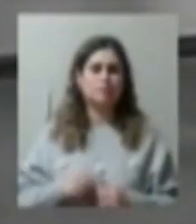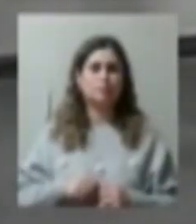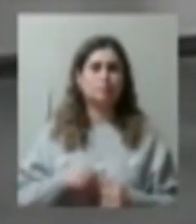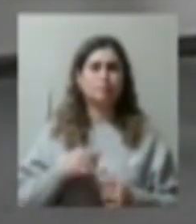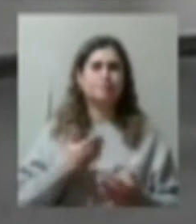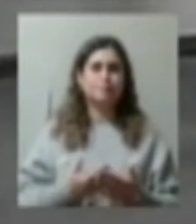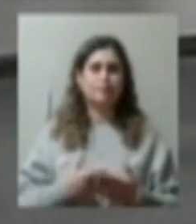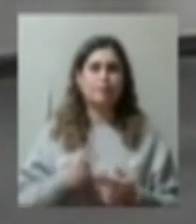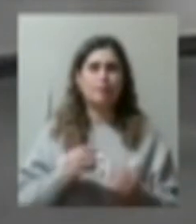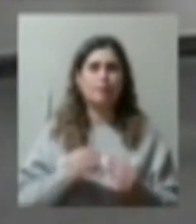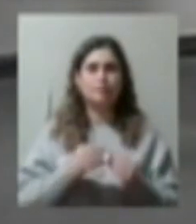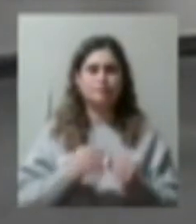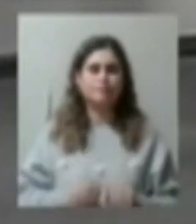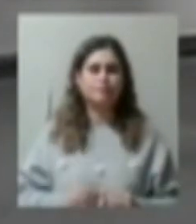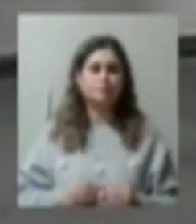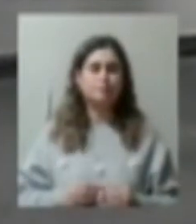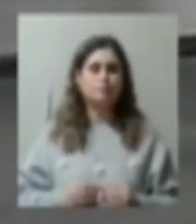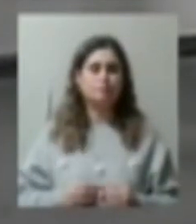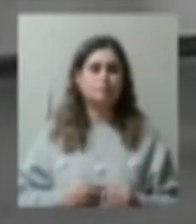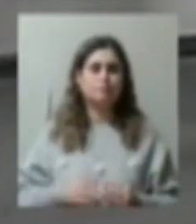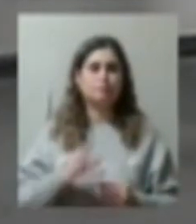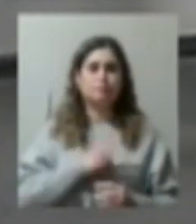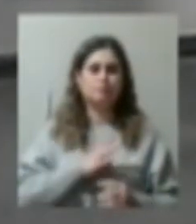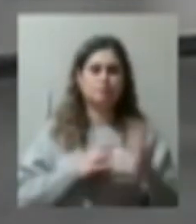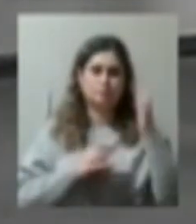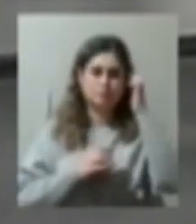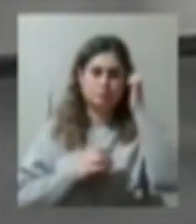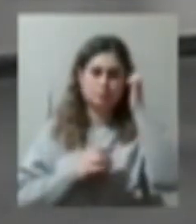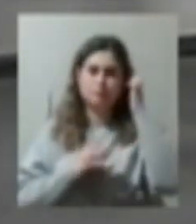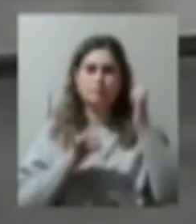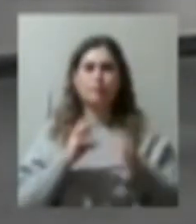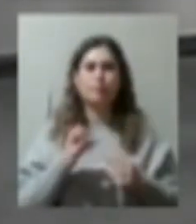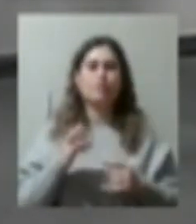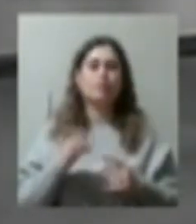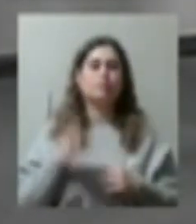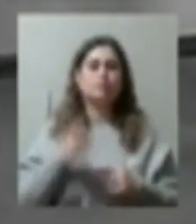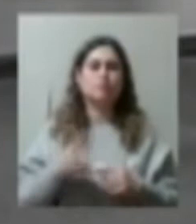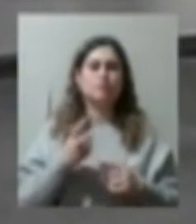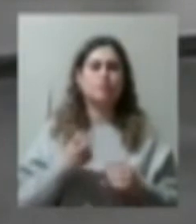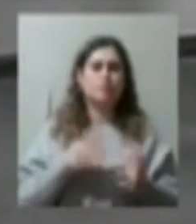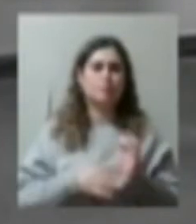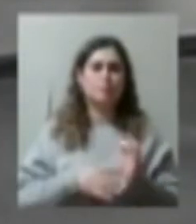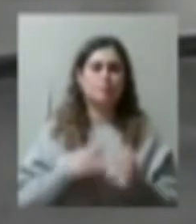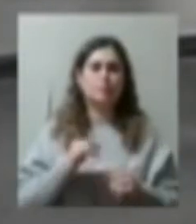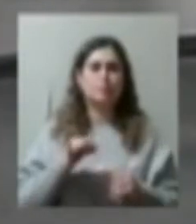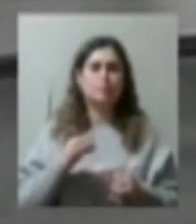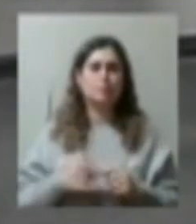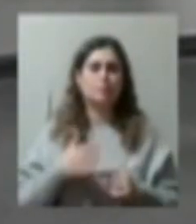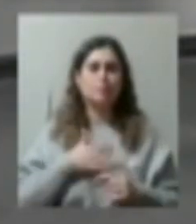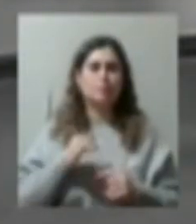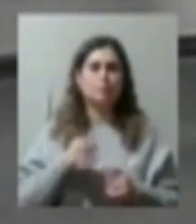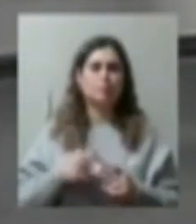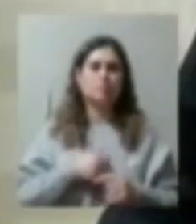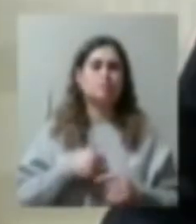наприклад, за 10 місяців було винесено 4214 постанов нашими патрульними саме за